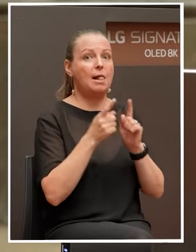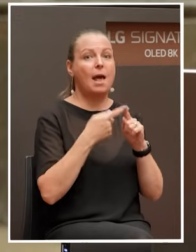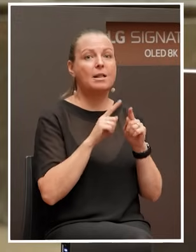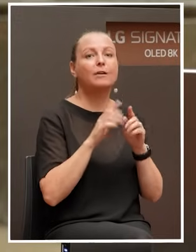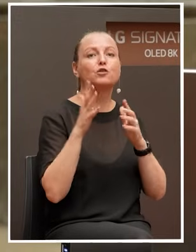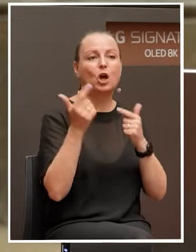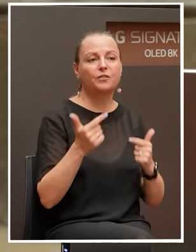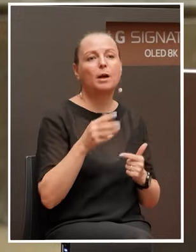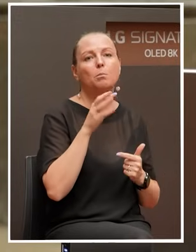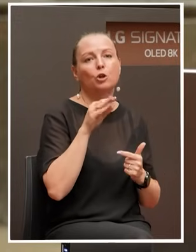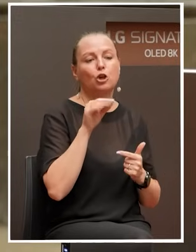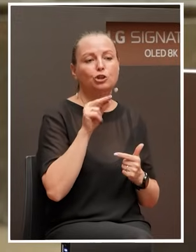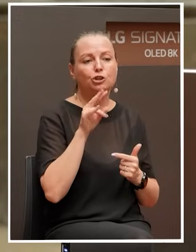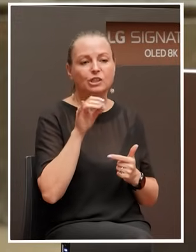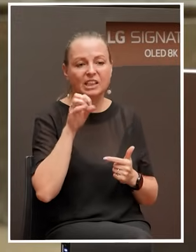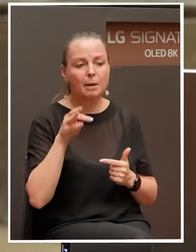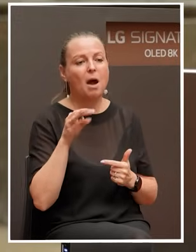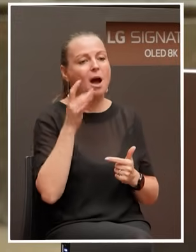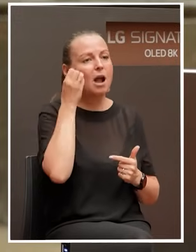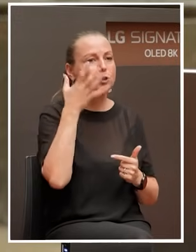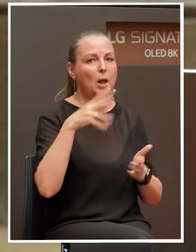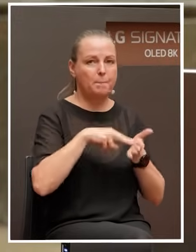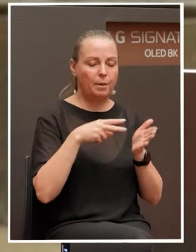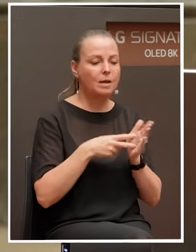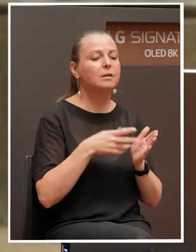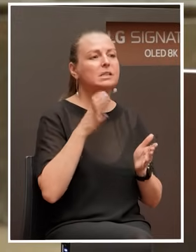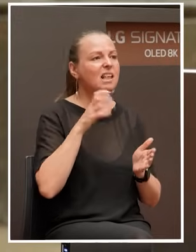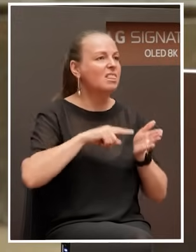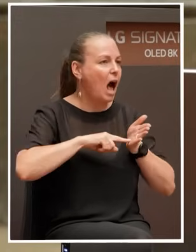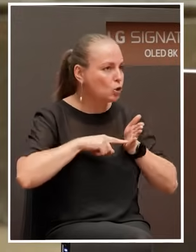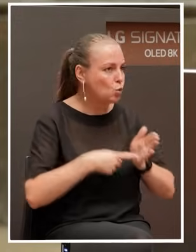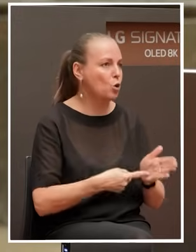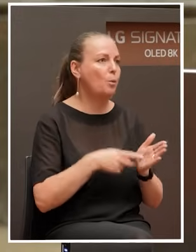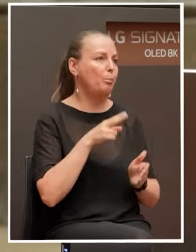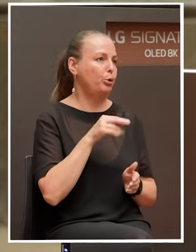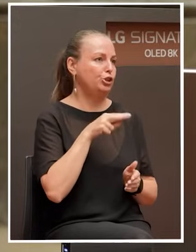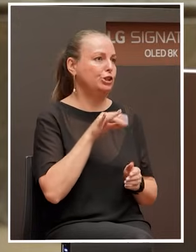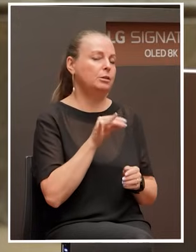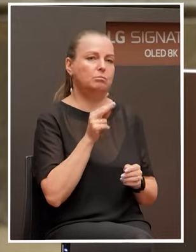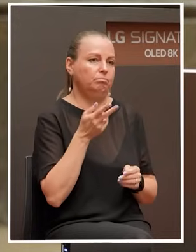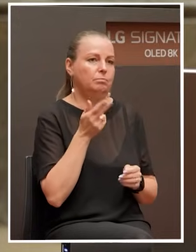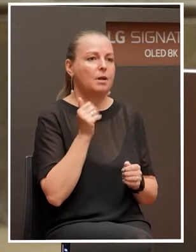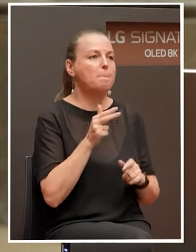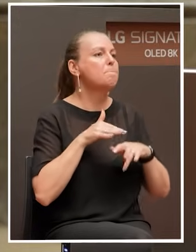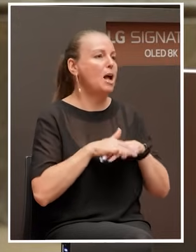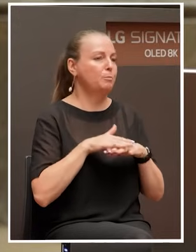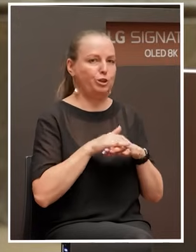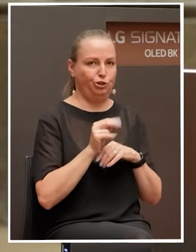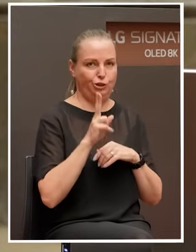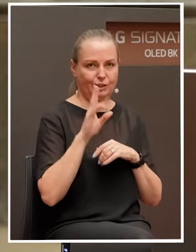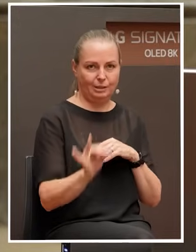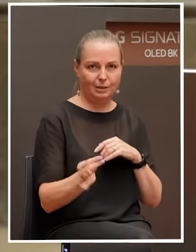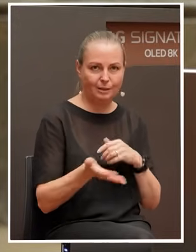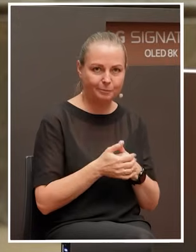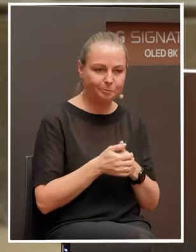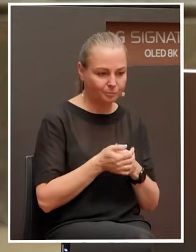с методическим рациональным планом, с несгибаемой настойчивостью, почти что математической. Ну, хочется сказать пример